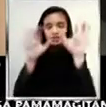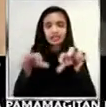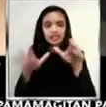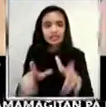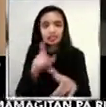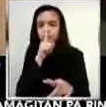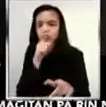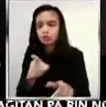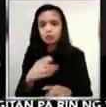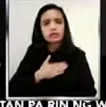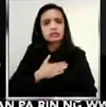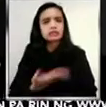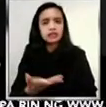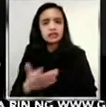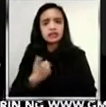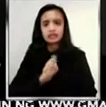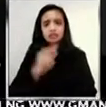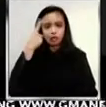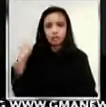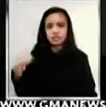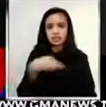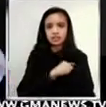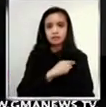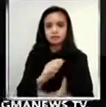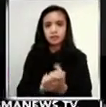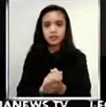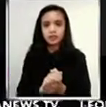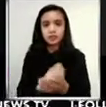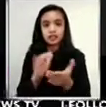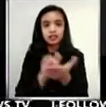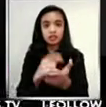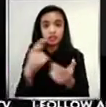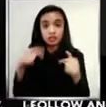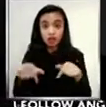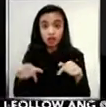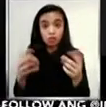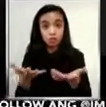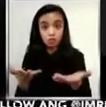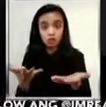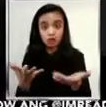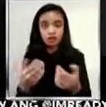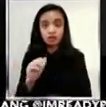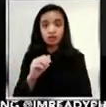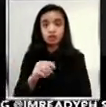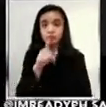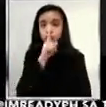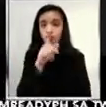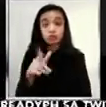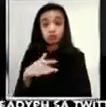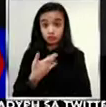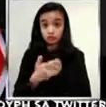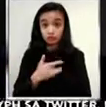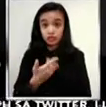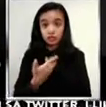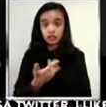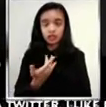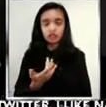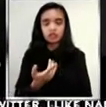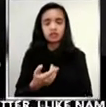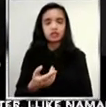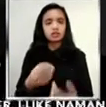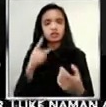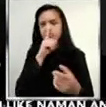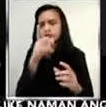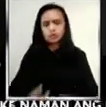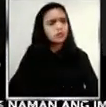nila yung sarili na para sa atin. Habang nirecord ko po sa personally po, yung naramdaman ko po, eh, sobrang nakaka-inspire po